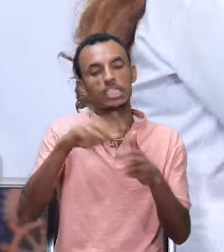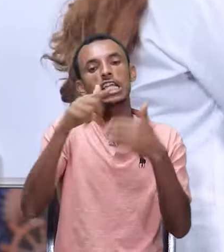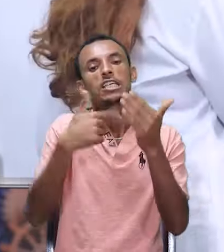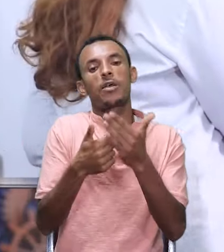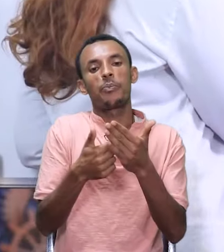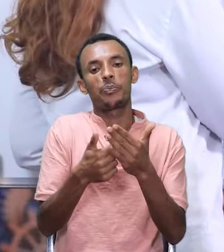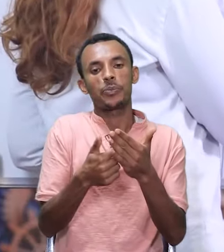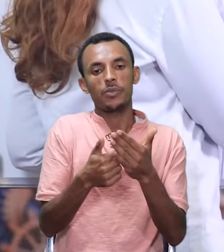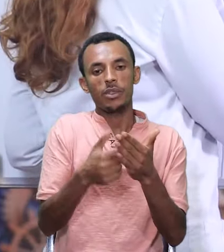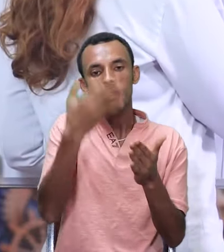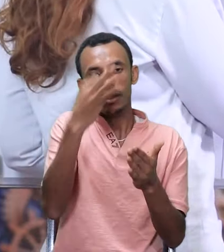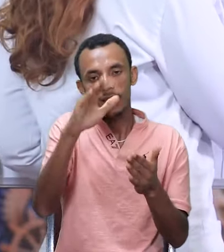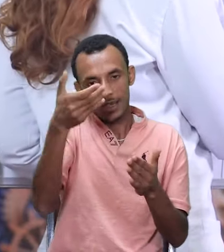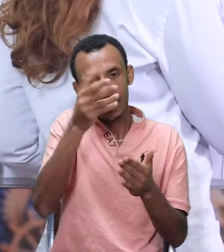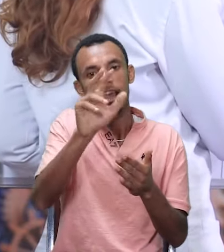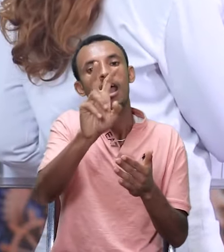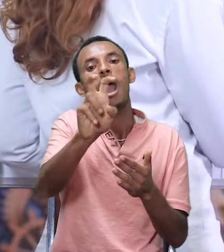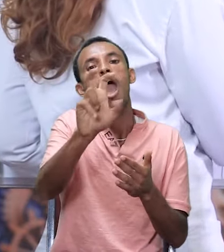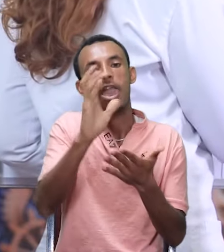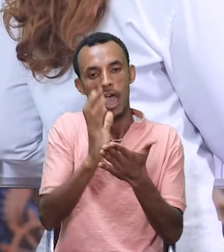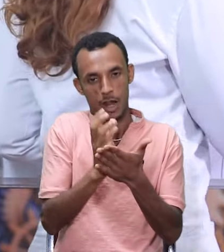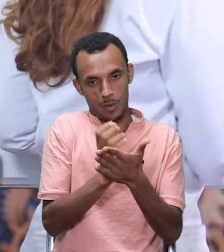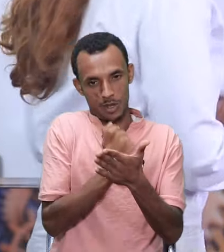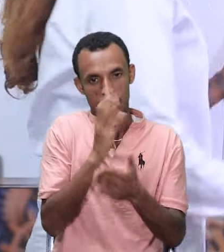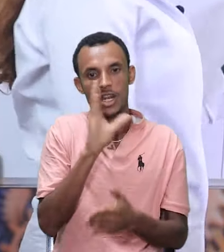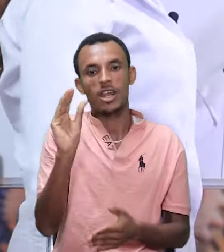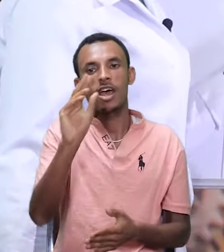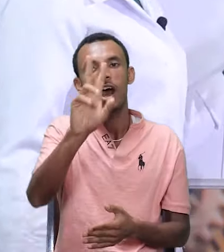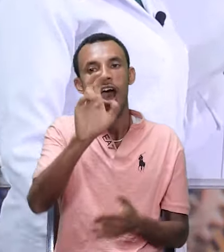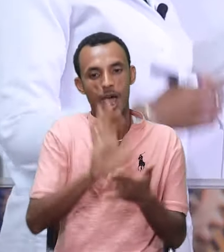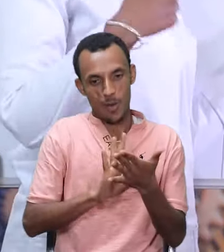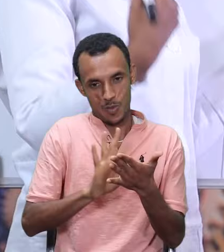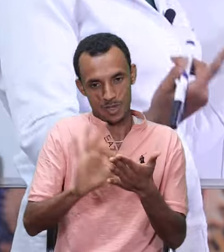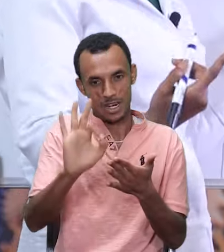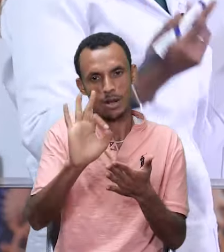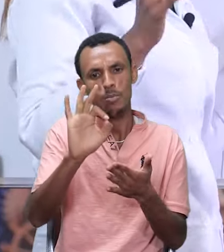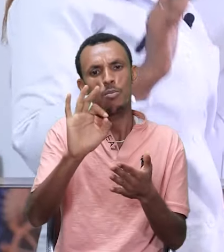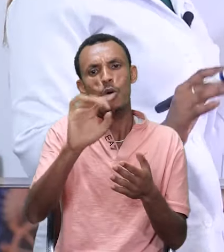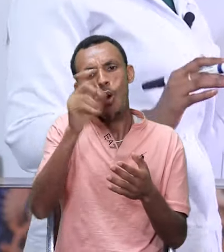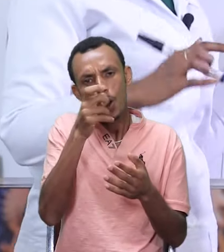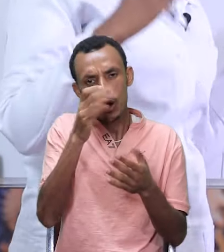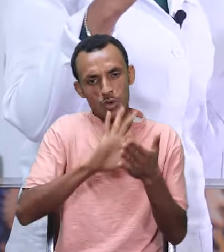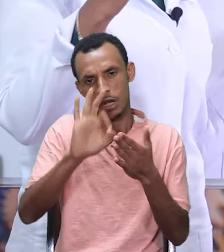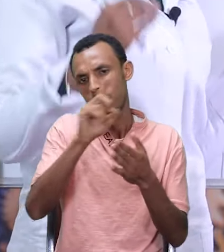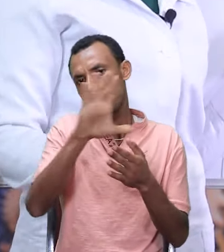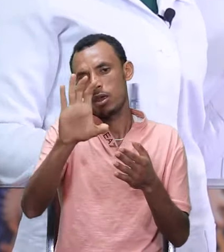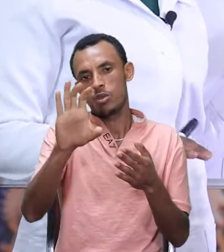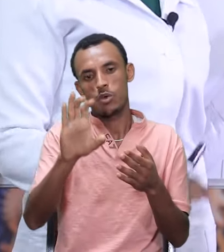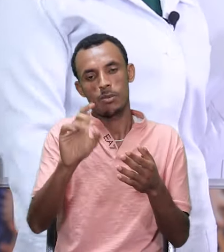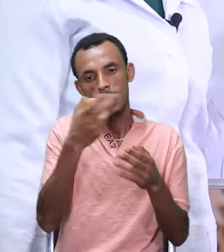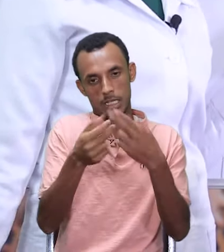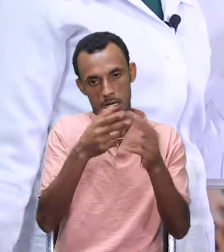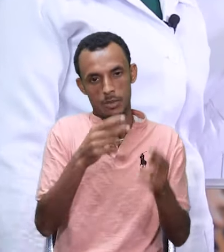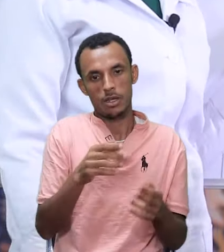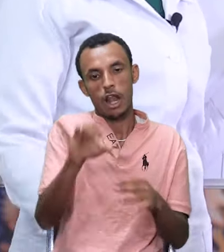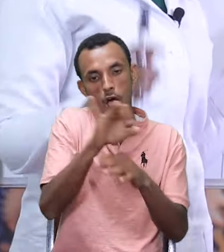ስለዚህ 19/20 እንወስድና 20 ቁጥር በሆነ ቁጥር ተባዝቶ መቶ የሚመጣ ከሆነ ለአሉንም ታህቱንም በዛ